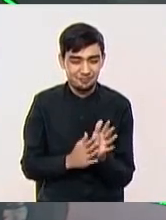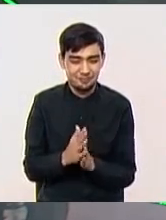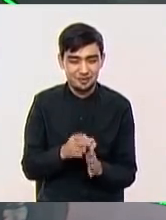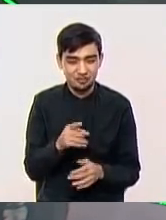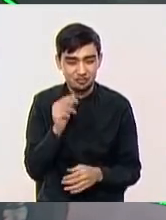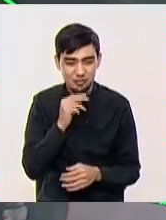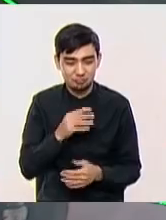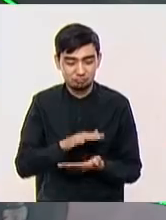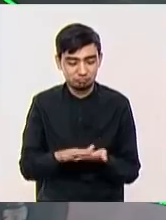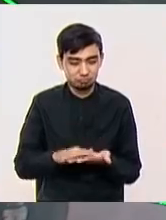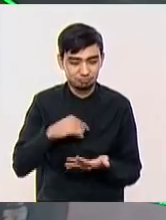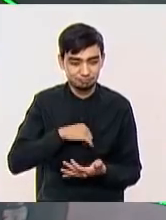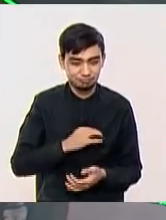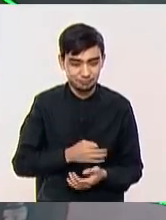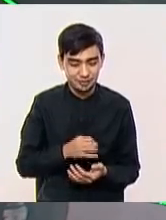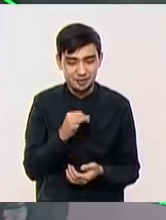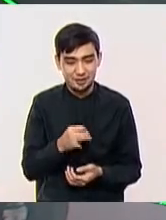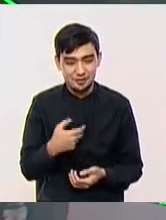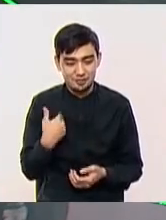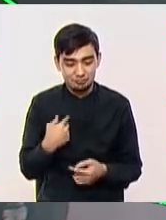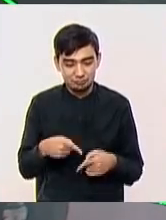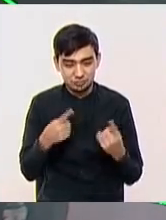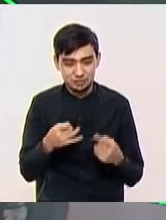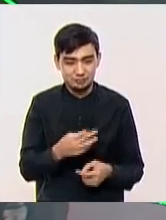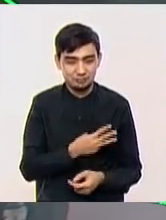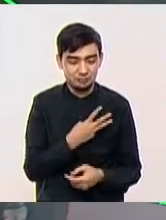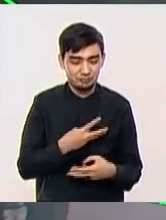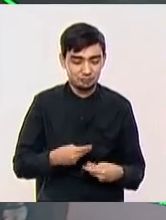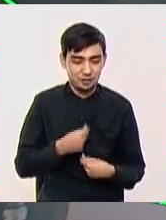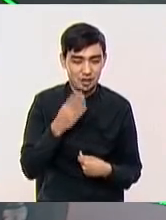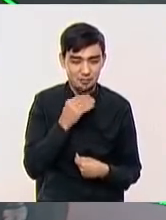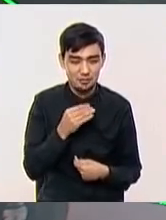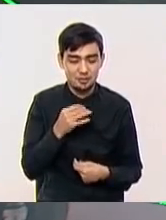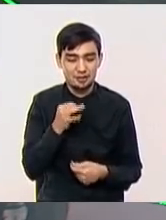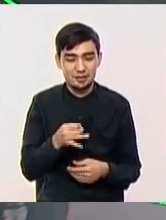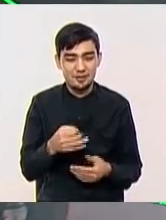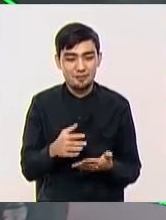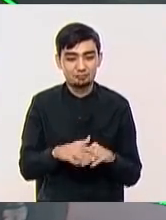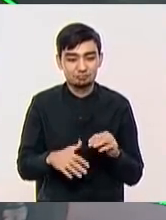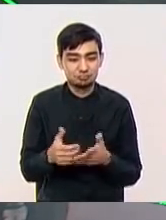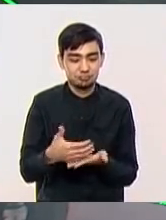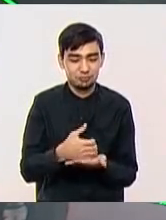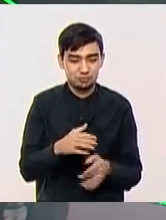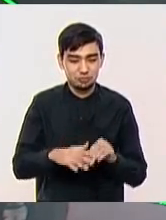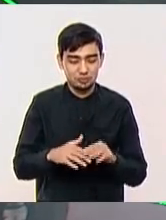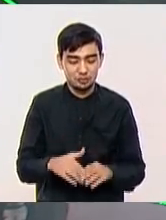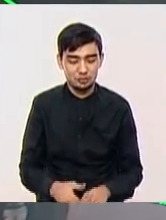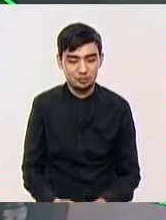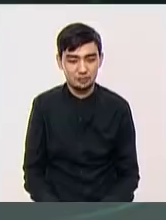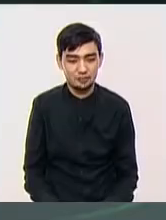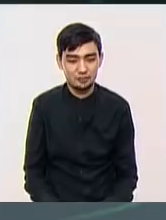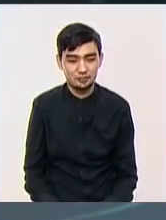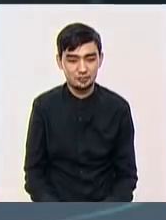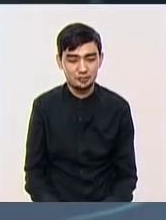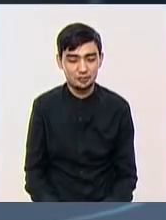шай ағзаңызды тазартып, төзімділігіңізді арттырып, иммундық жүйеңізді қатайтады. Ал табиғи өнімдері қолмен жиналады.